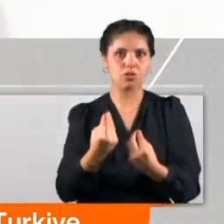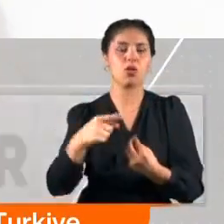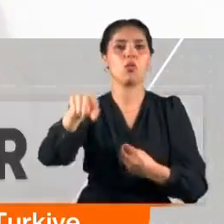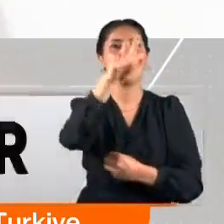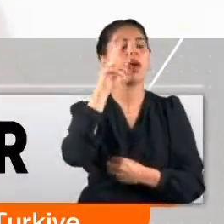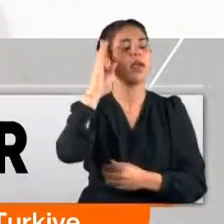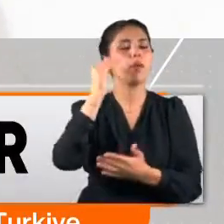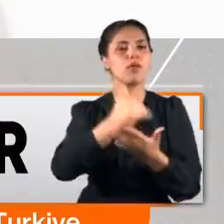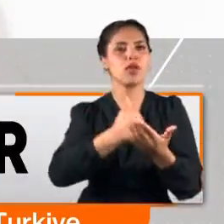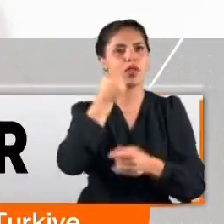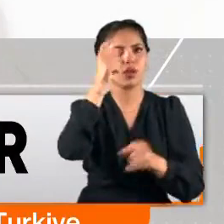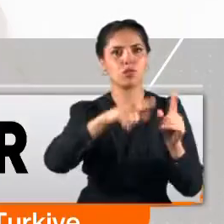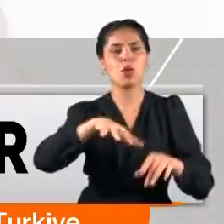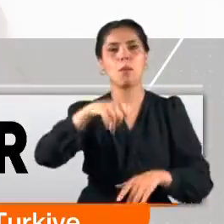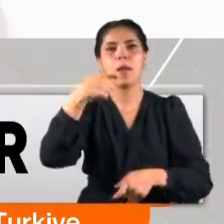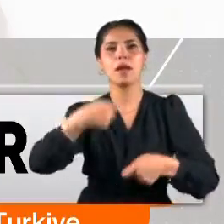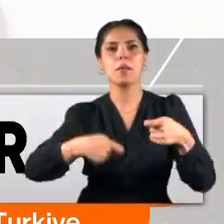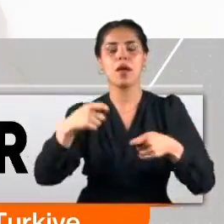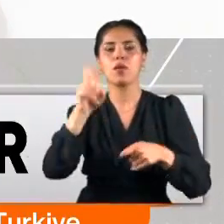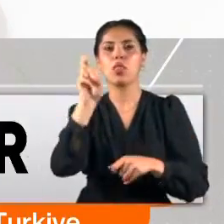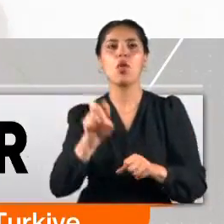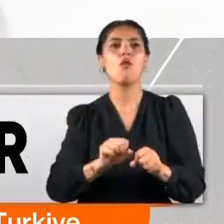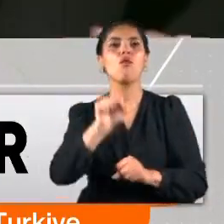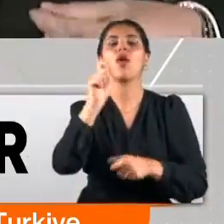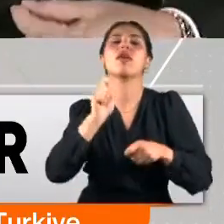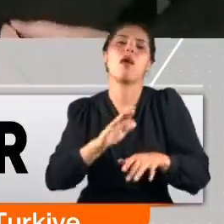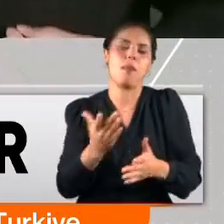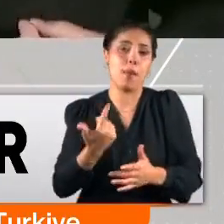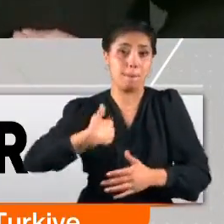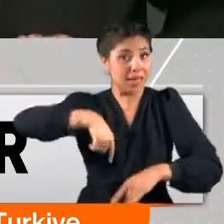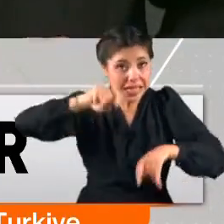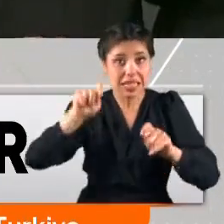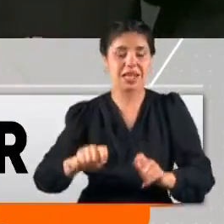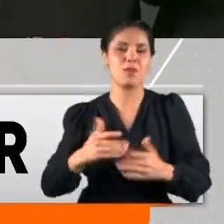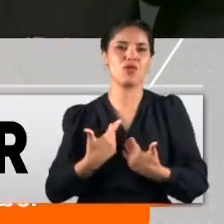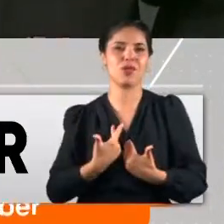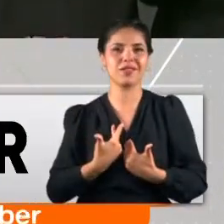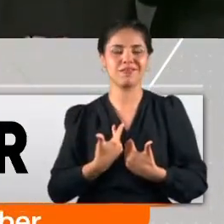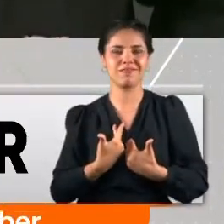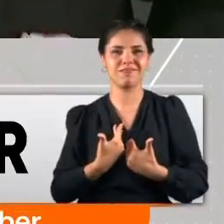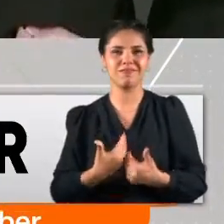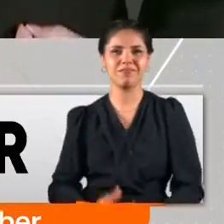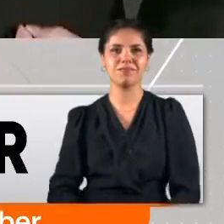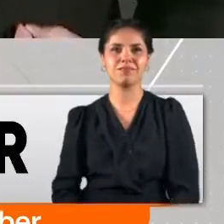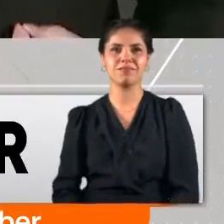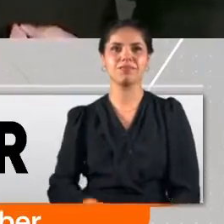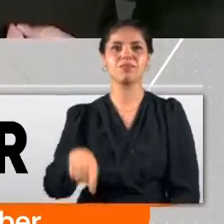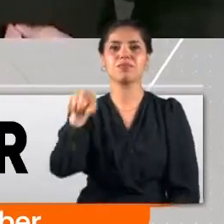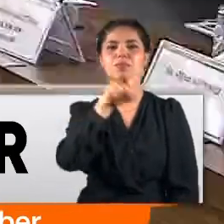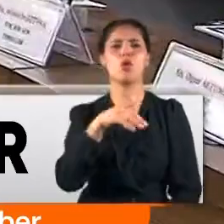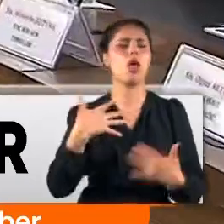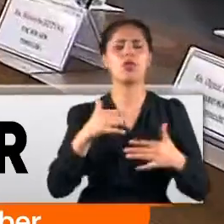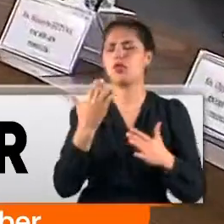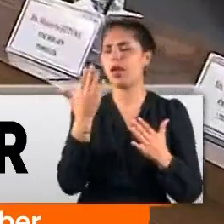de bizim Merkez Bankamızın döviz rezervini yükseltmeyecek. Biz yükselteceğiz biz. Bundan hiç endişeniz